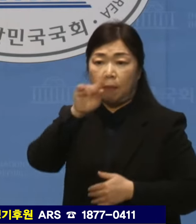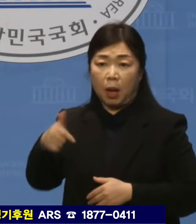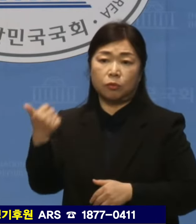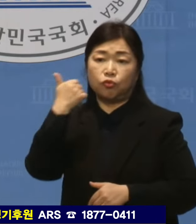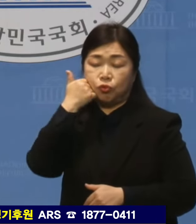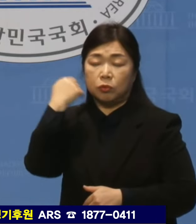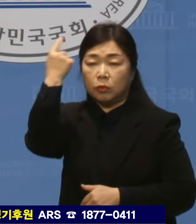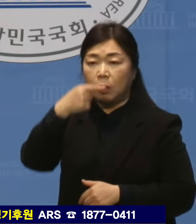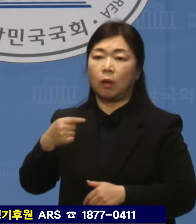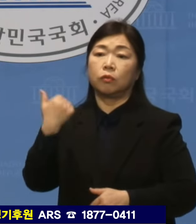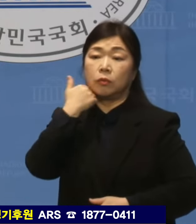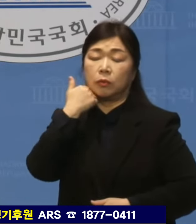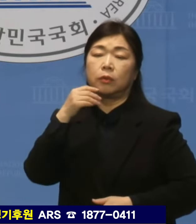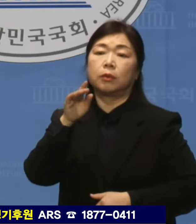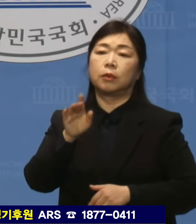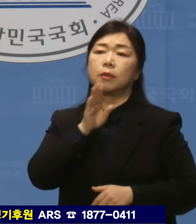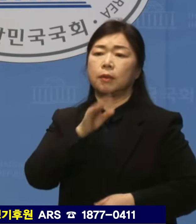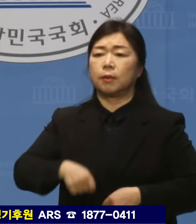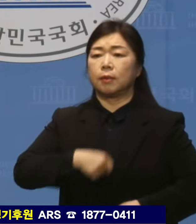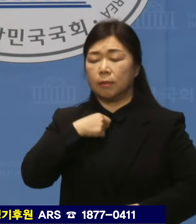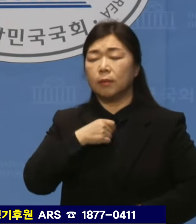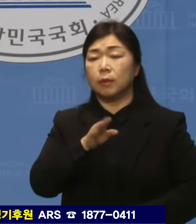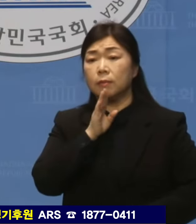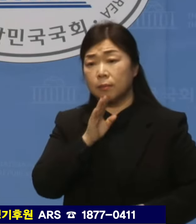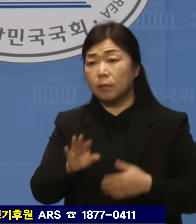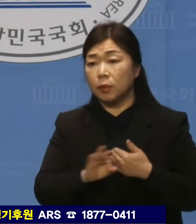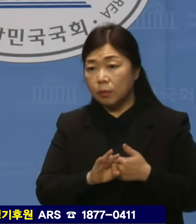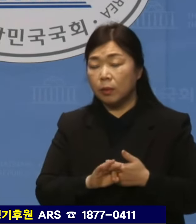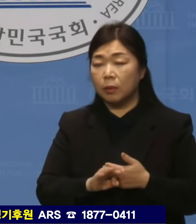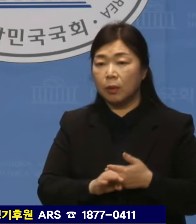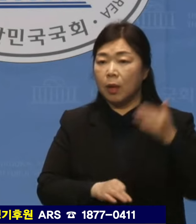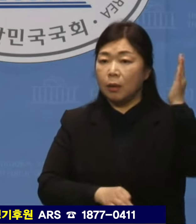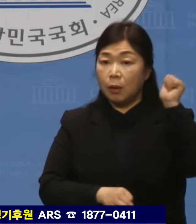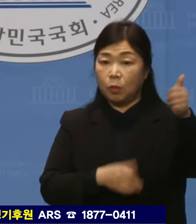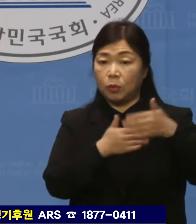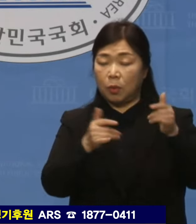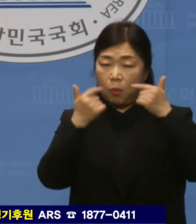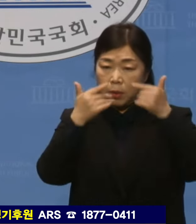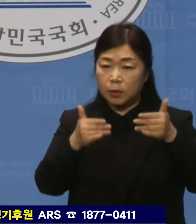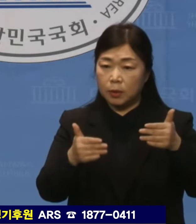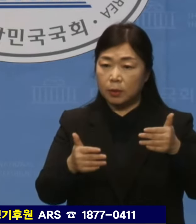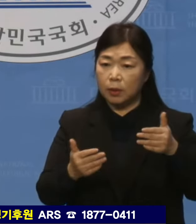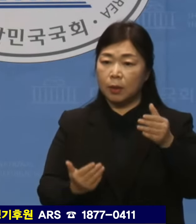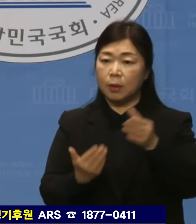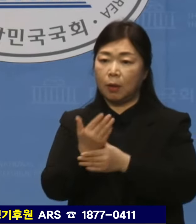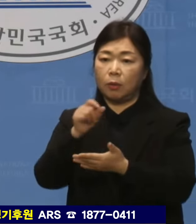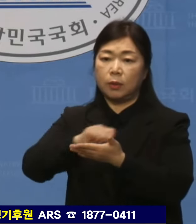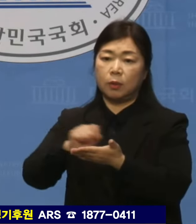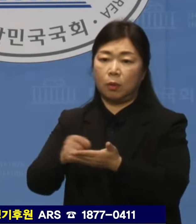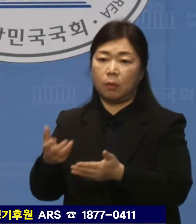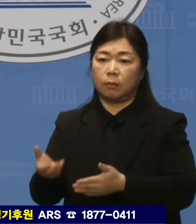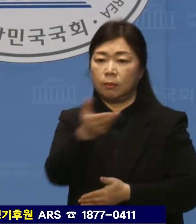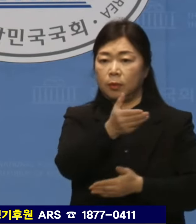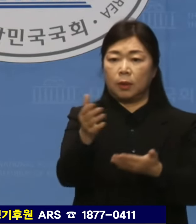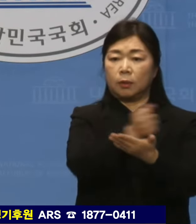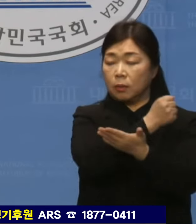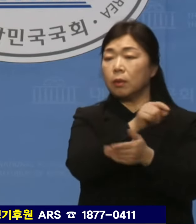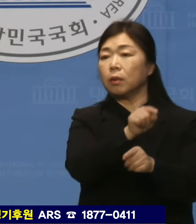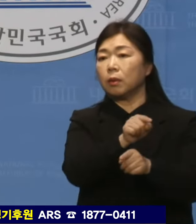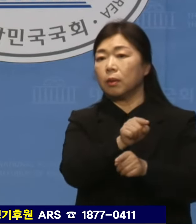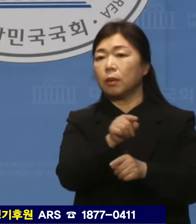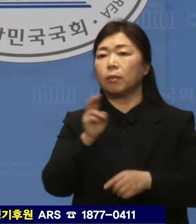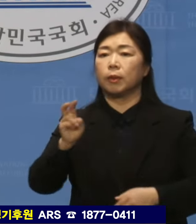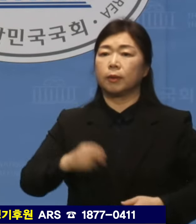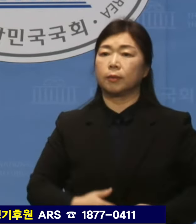대통령실이 해병대원 순직 사건에 개입해 사건 이첩을 회수하도록 조율한 것입니다